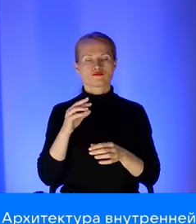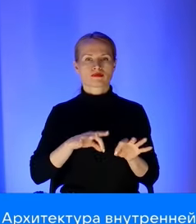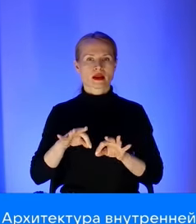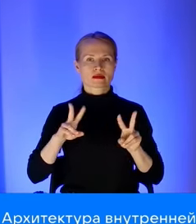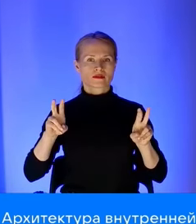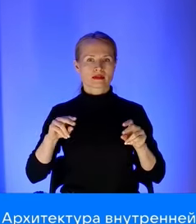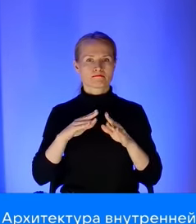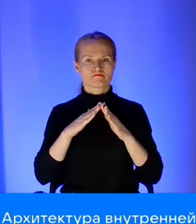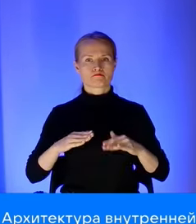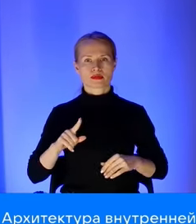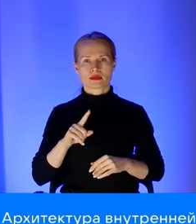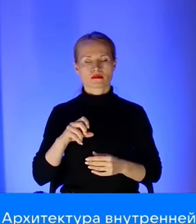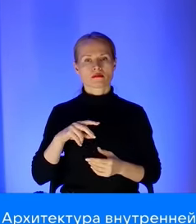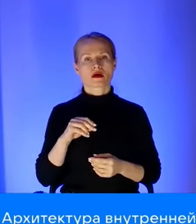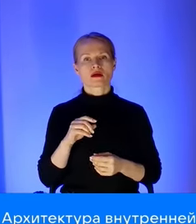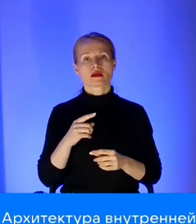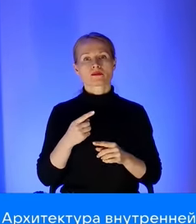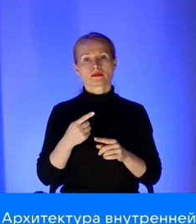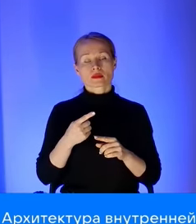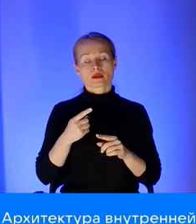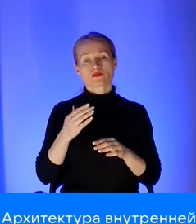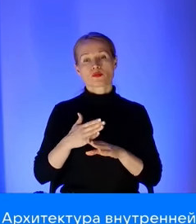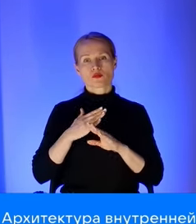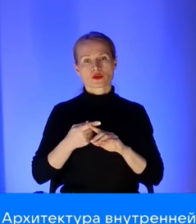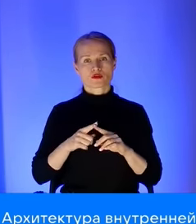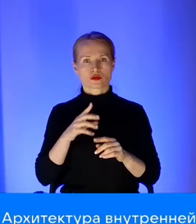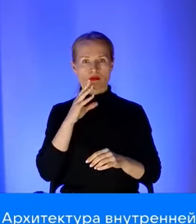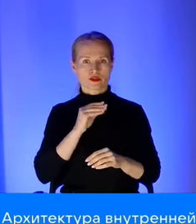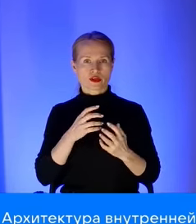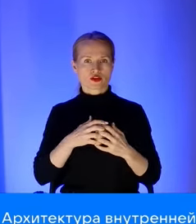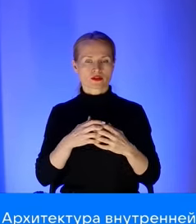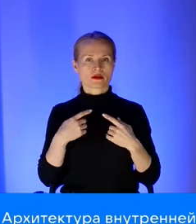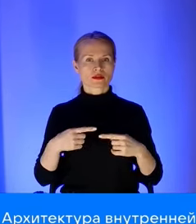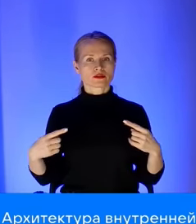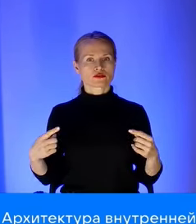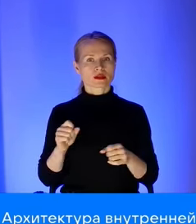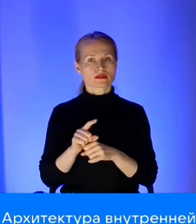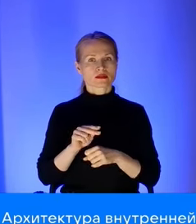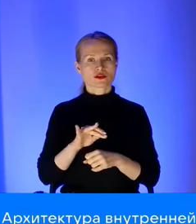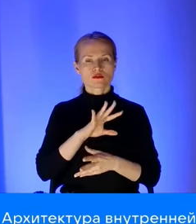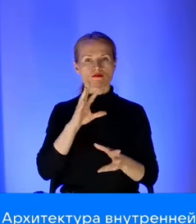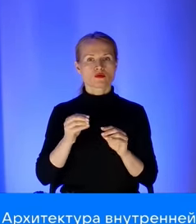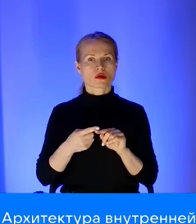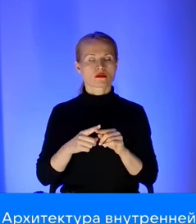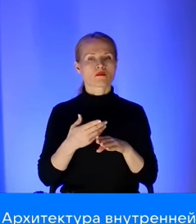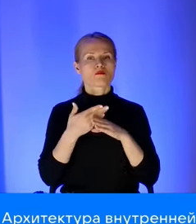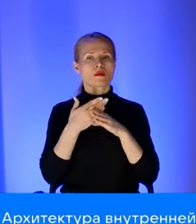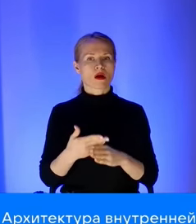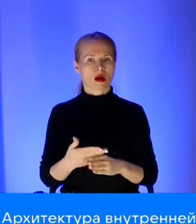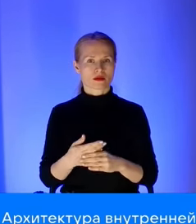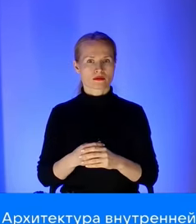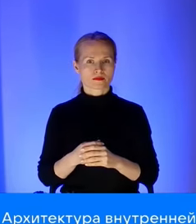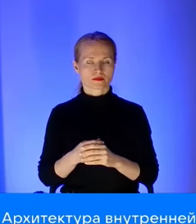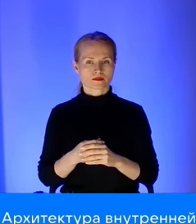на которой мы также внутри нашли и смогли там с помощью него решить определённые задачи А всё это помогает там